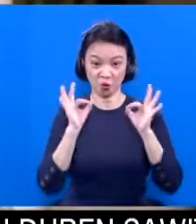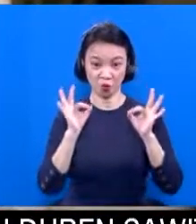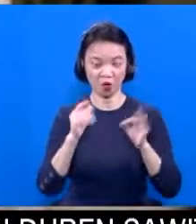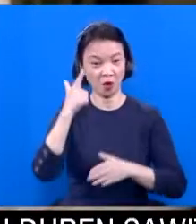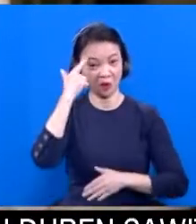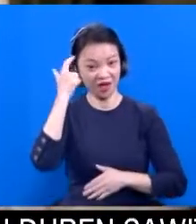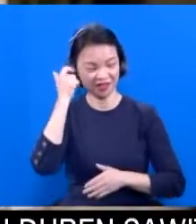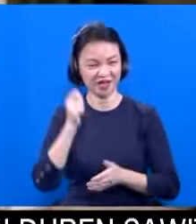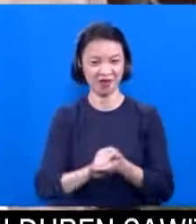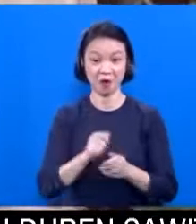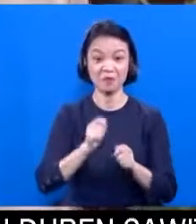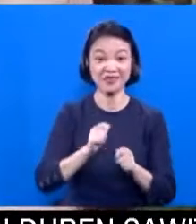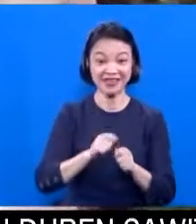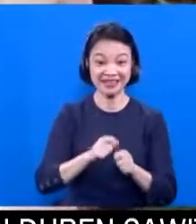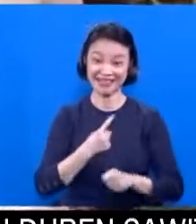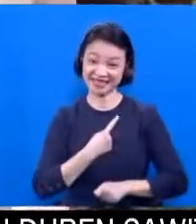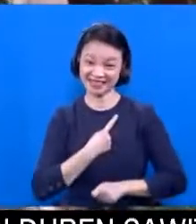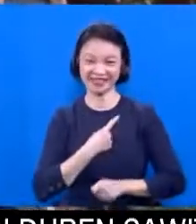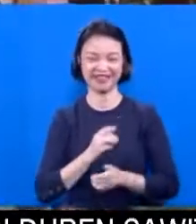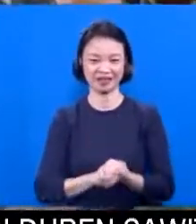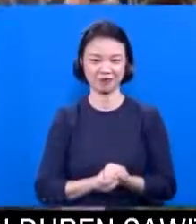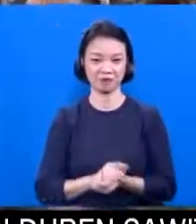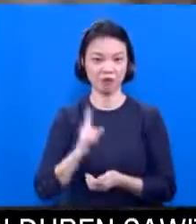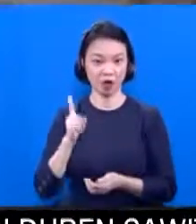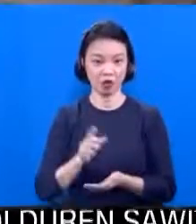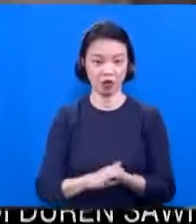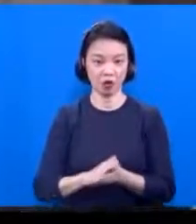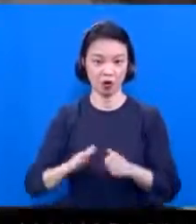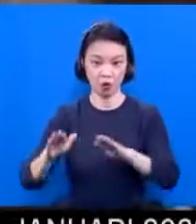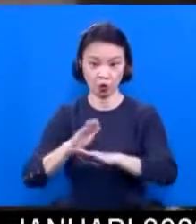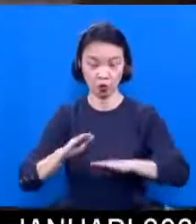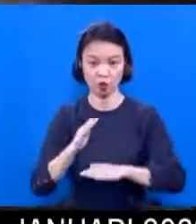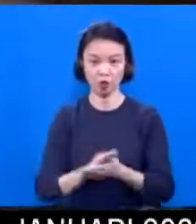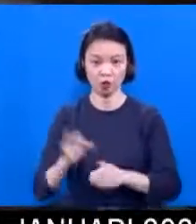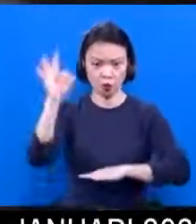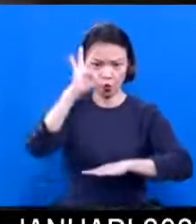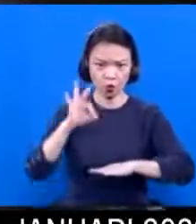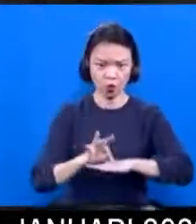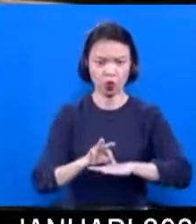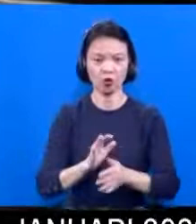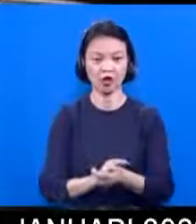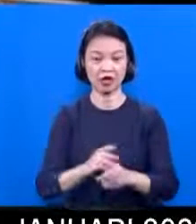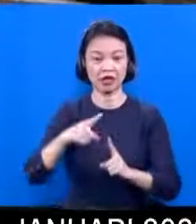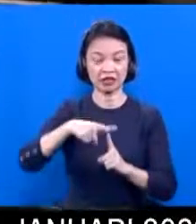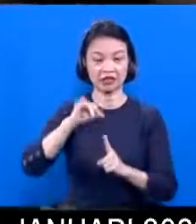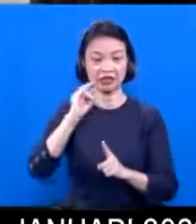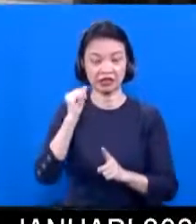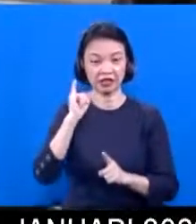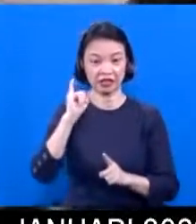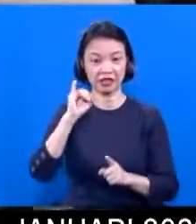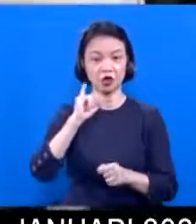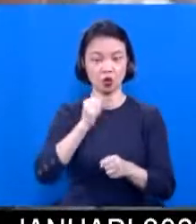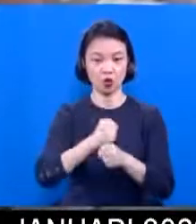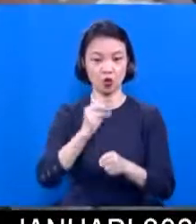juga? Belajar bikin. Ada pula ternak madu trigona. Pengunjung bisa menyedot madu asli trigona langsung